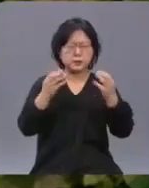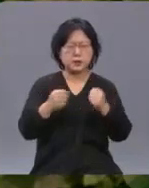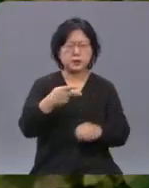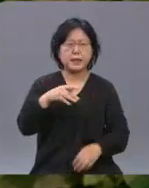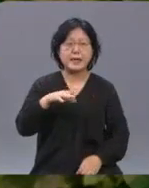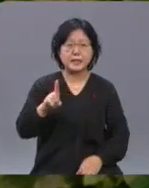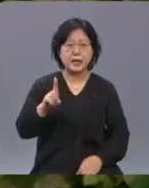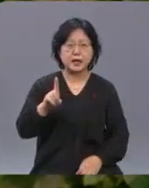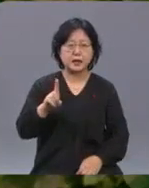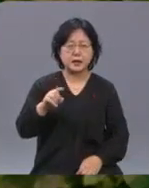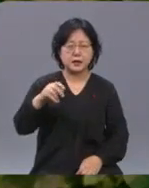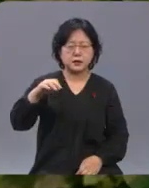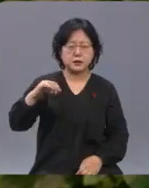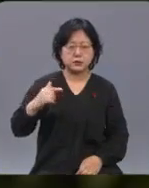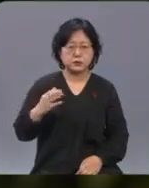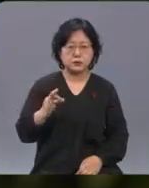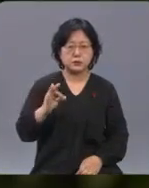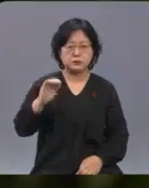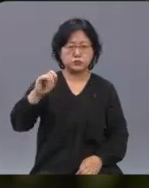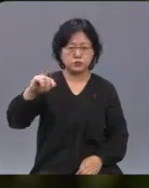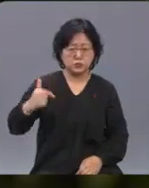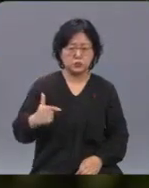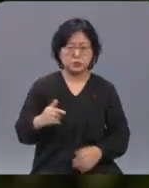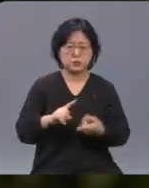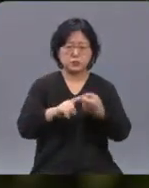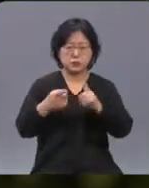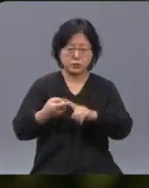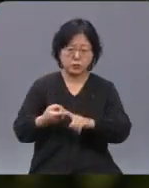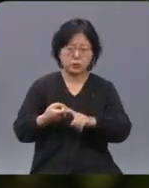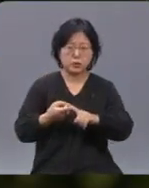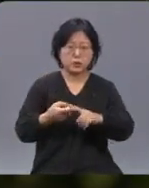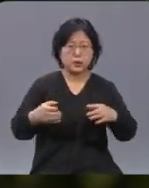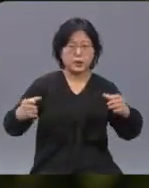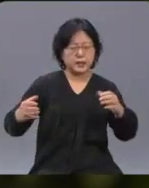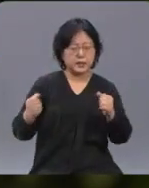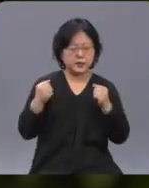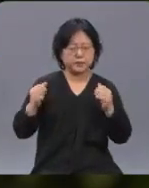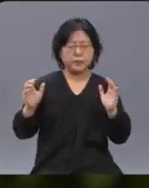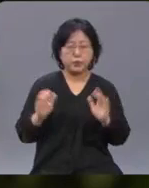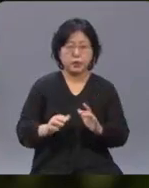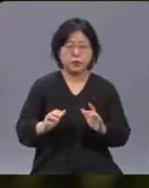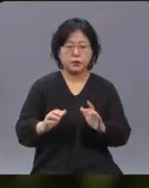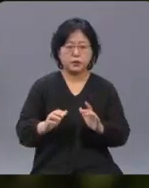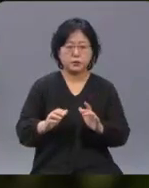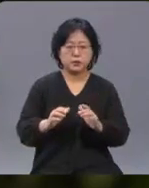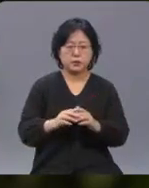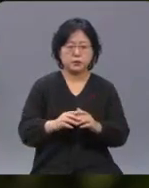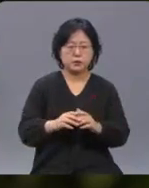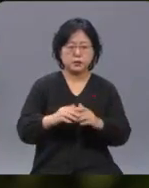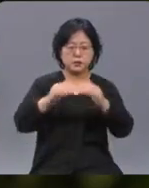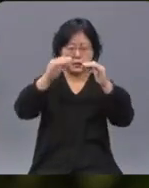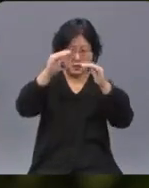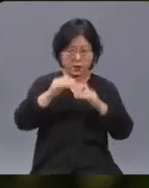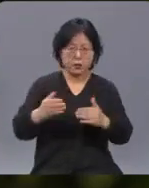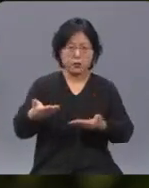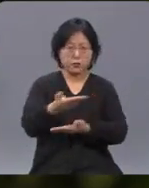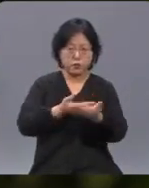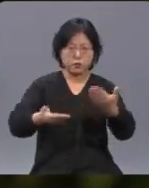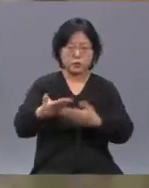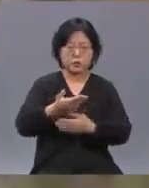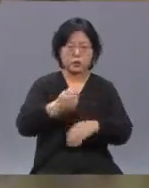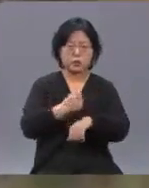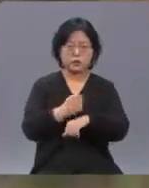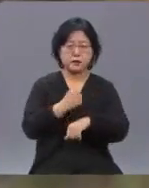대사증후군은 상당히 많이 가지고 있기 때문에 서로간의 그 팀웍을 하면서이 내용들을 공유를 하게 되는